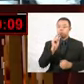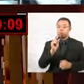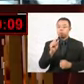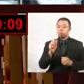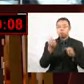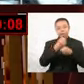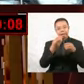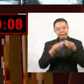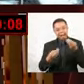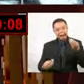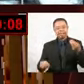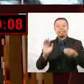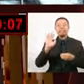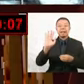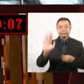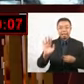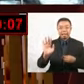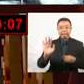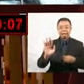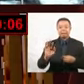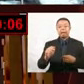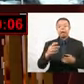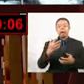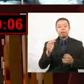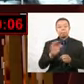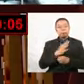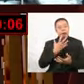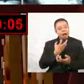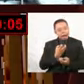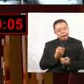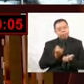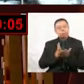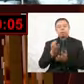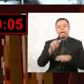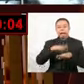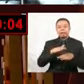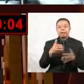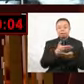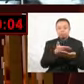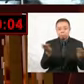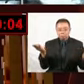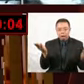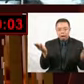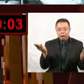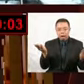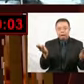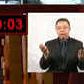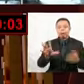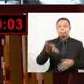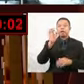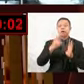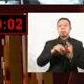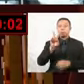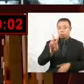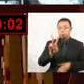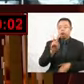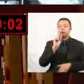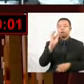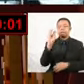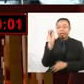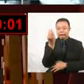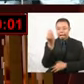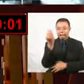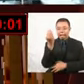generasi selanjutnya dengan penuh harapan dan ketulusan saya meng semu untuk